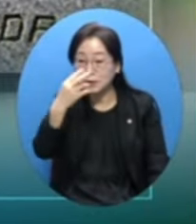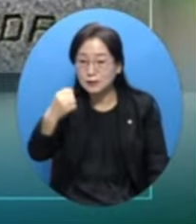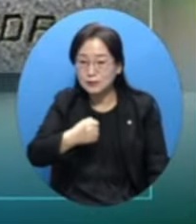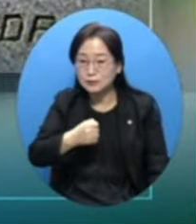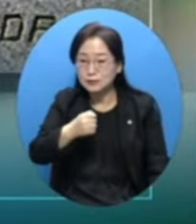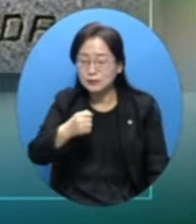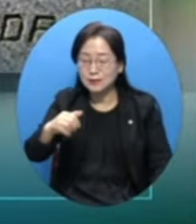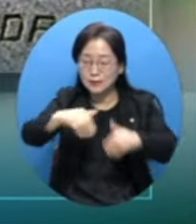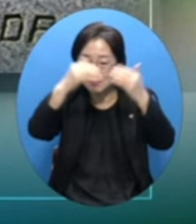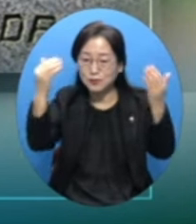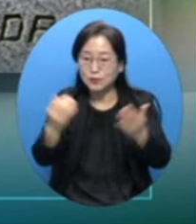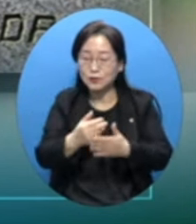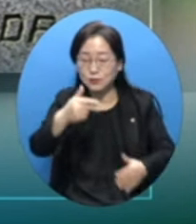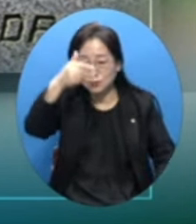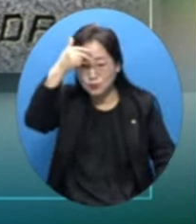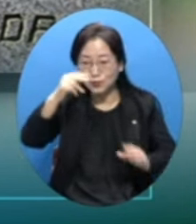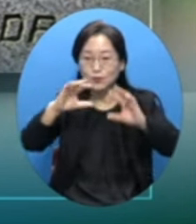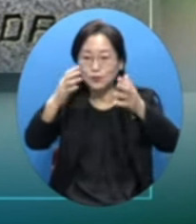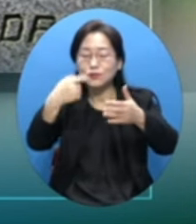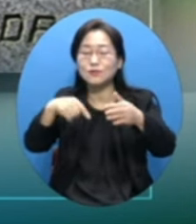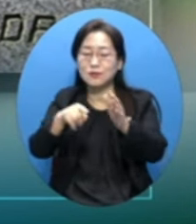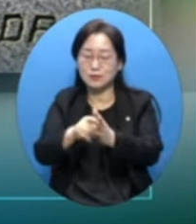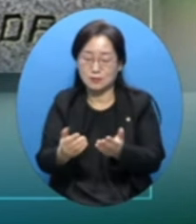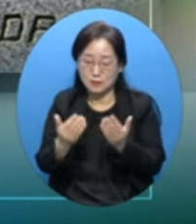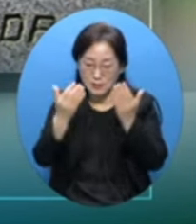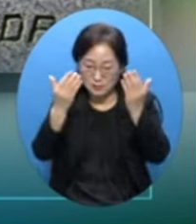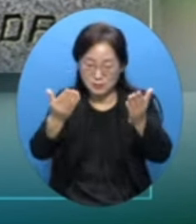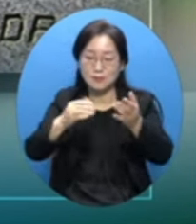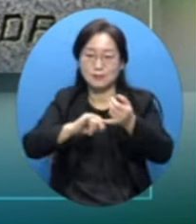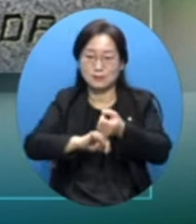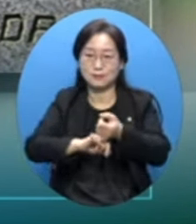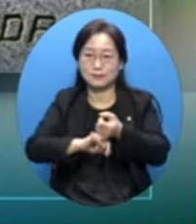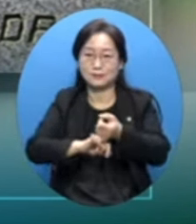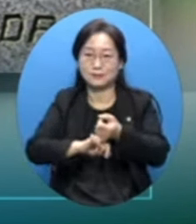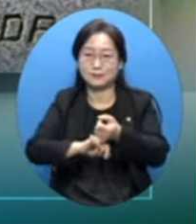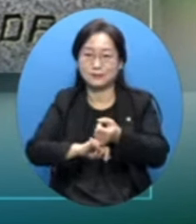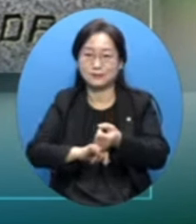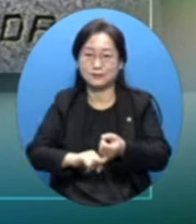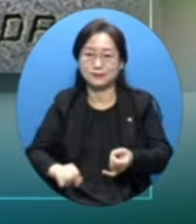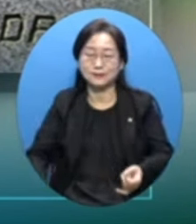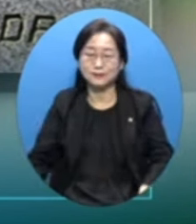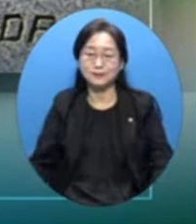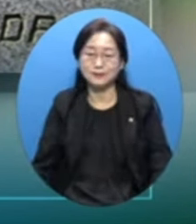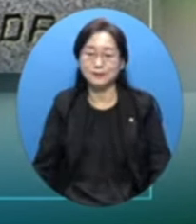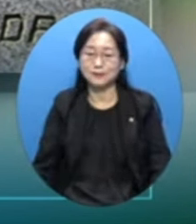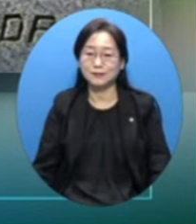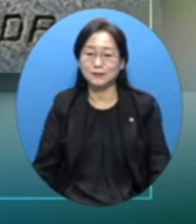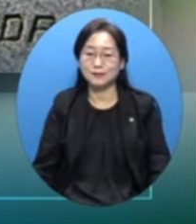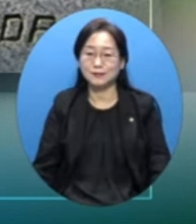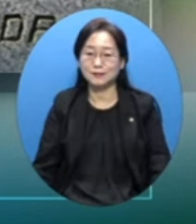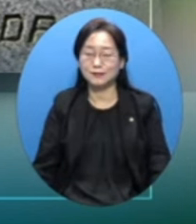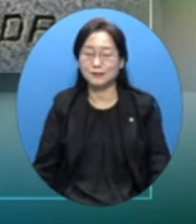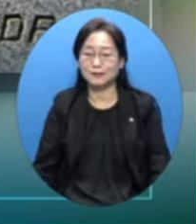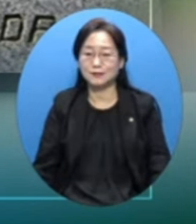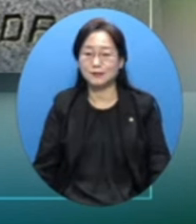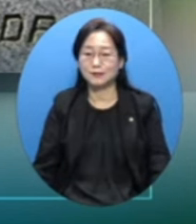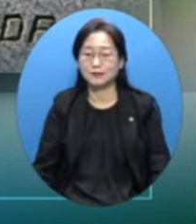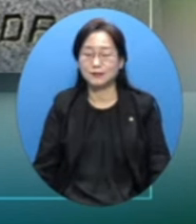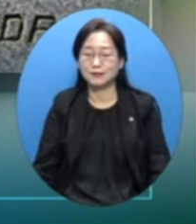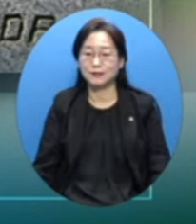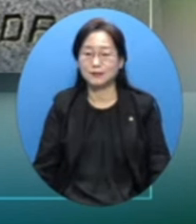모두 조선을 위해 바칠 것입니다 if i had a lives to give Korea should have